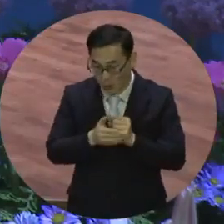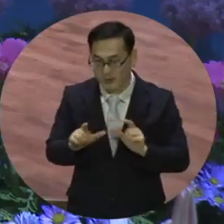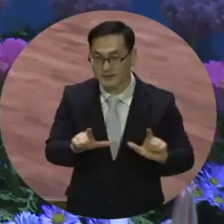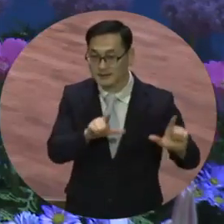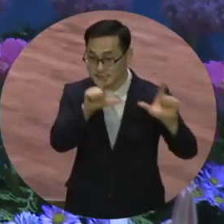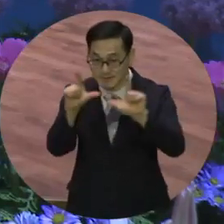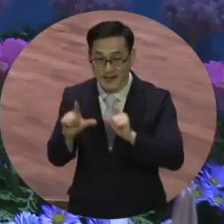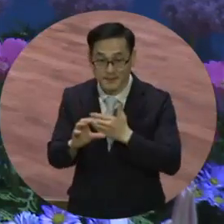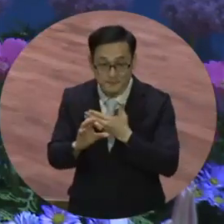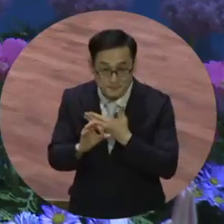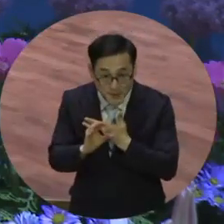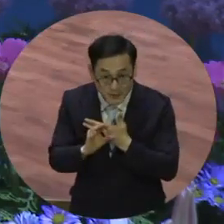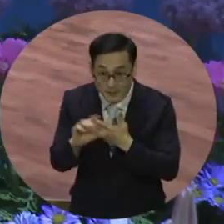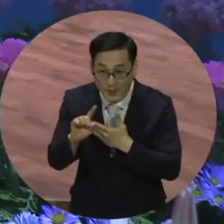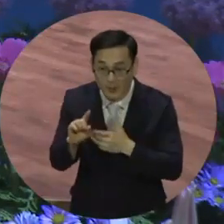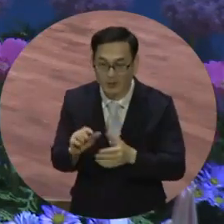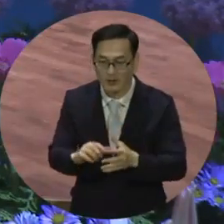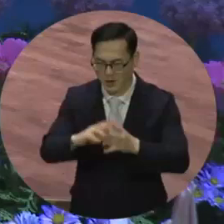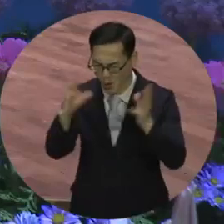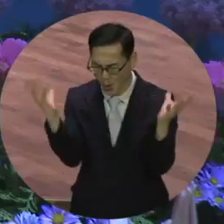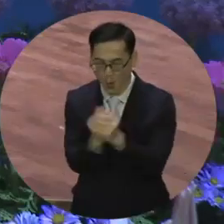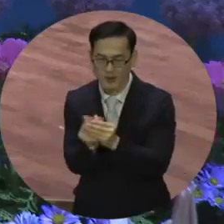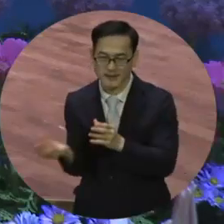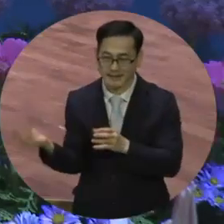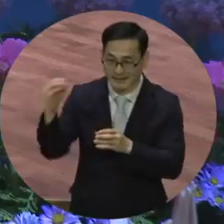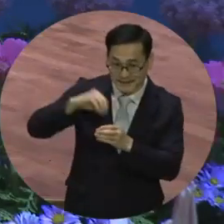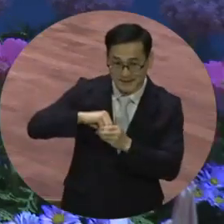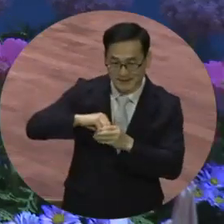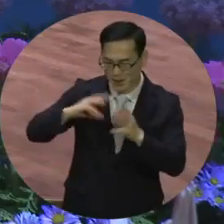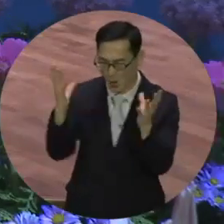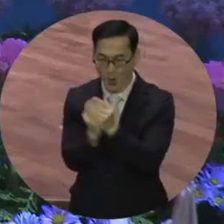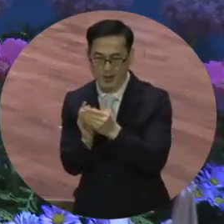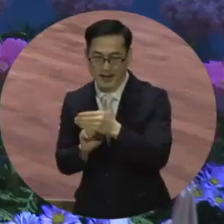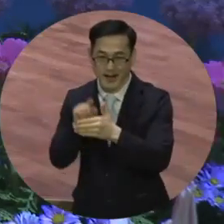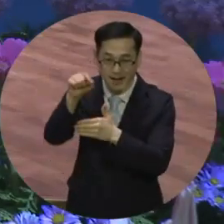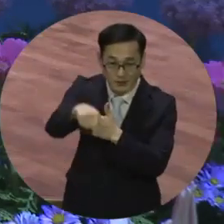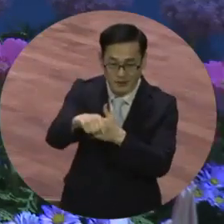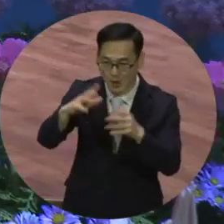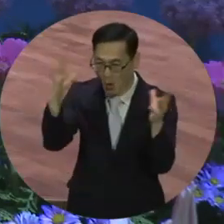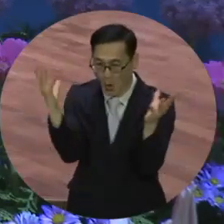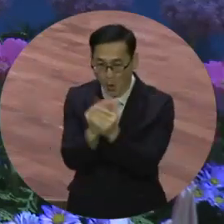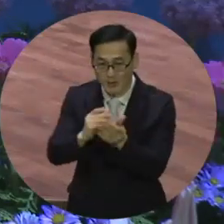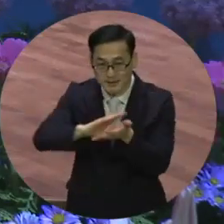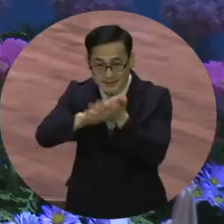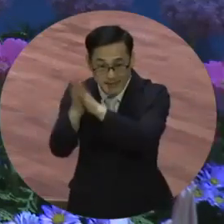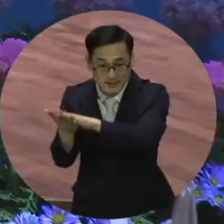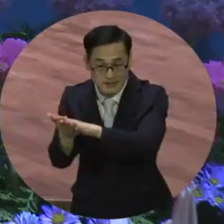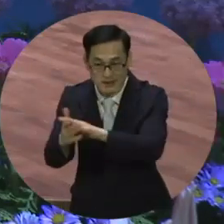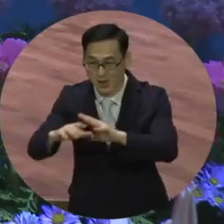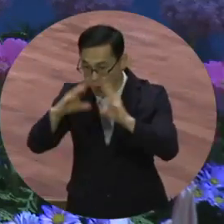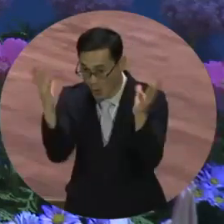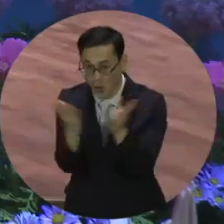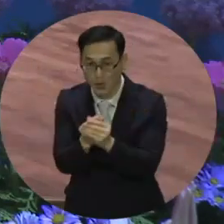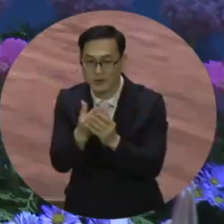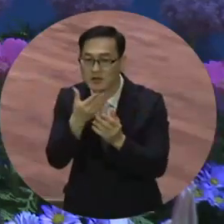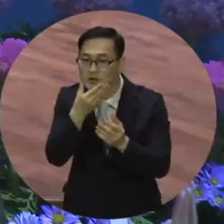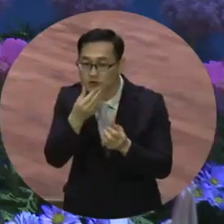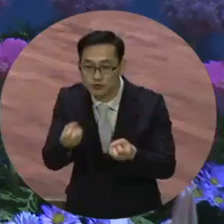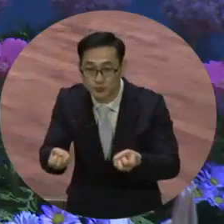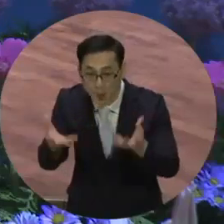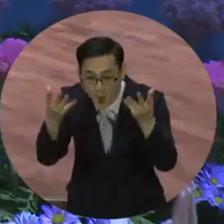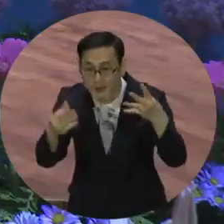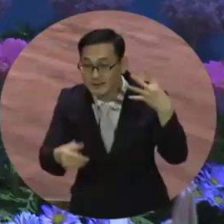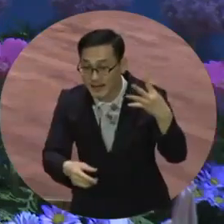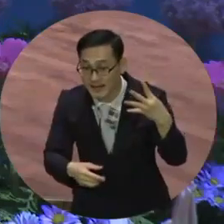살아가면 어떻게 되느냐? All in, all out, all change, all blessing. 이 네 가지의 이